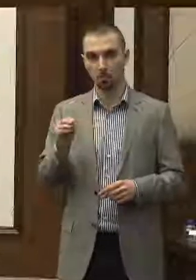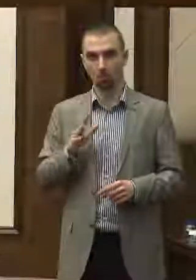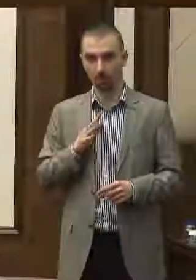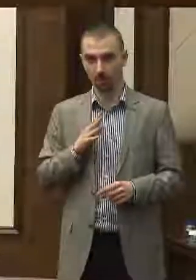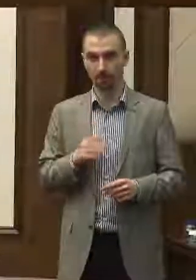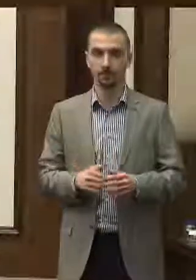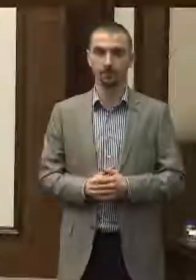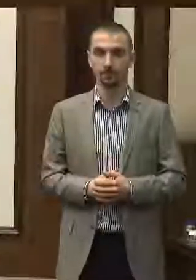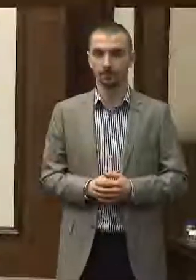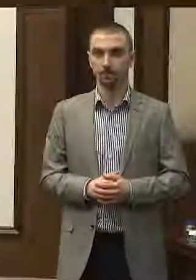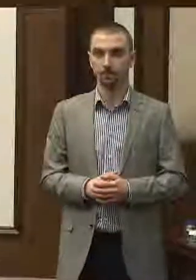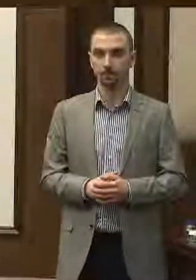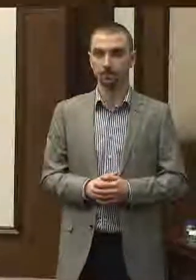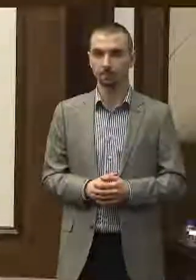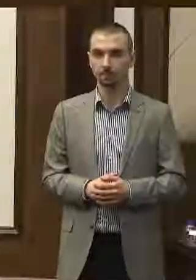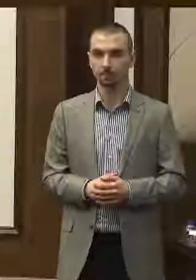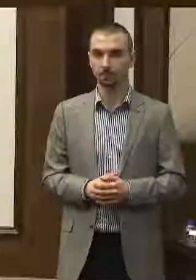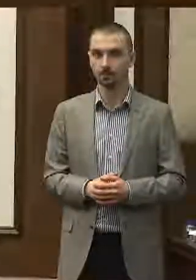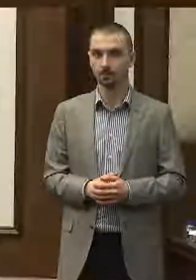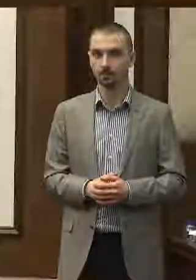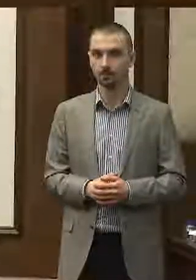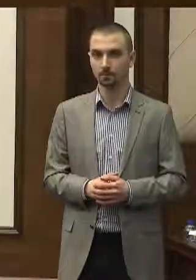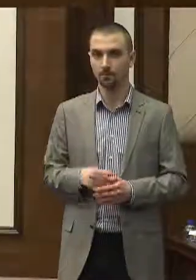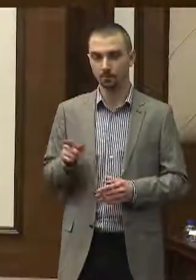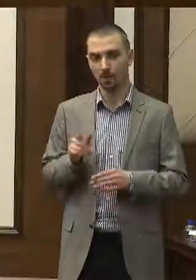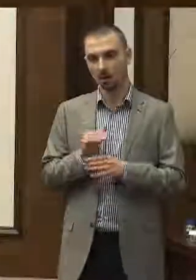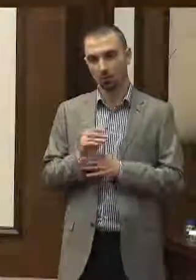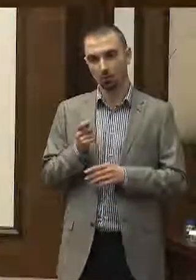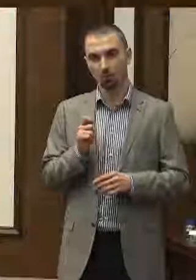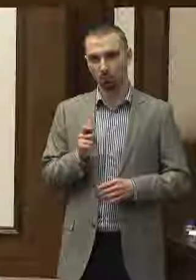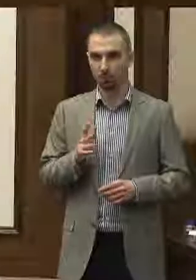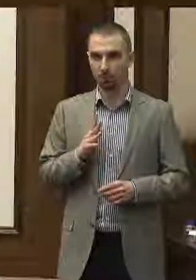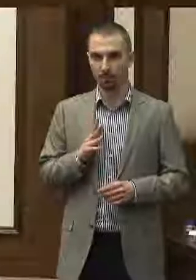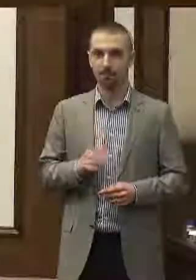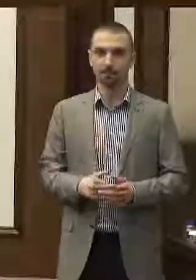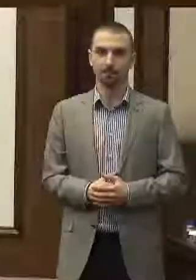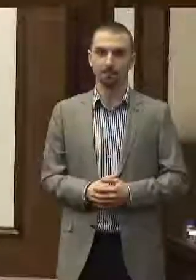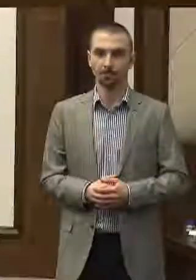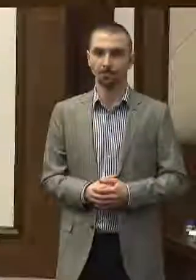azaltır inşallah. Hiç dezavantajlı vatandaşımız olmaz.